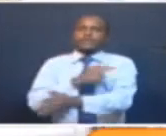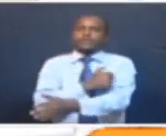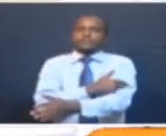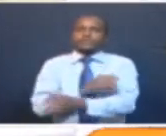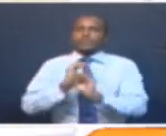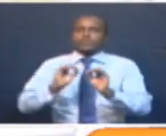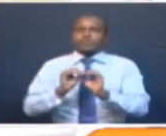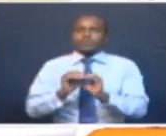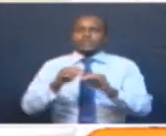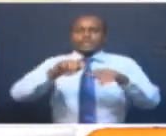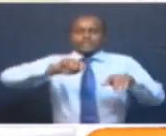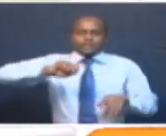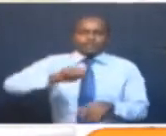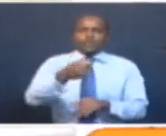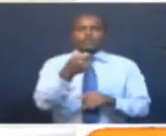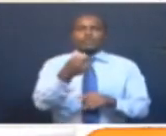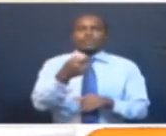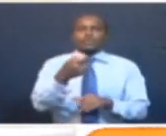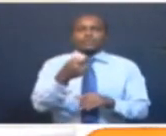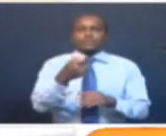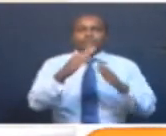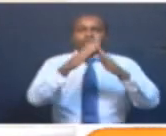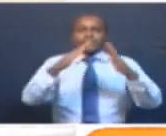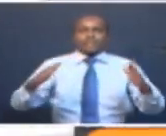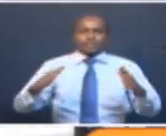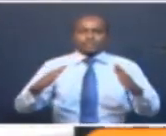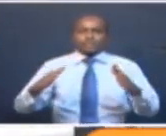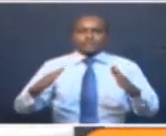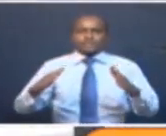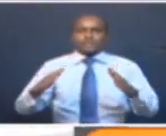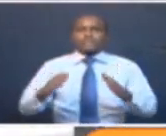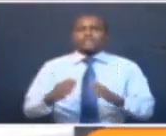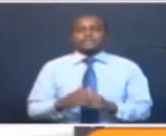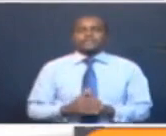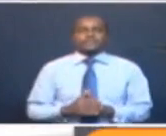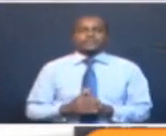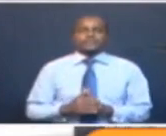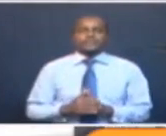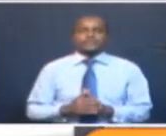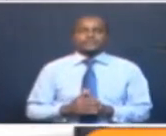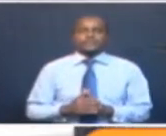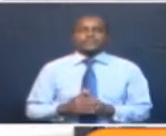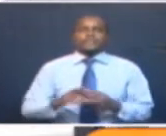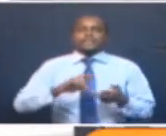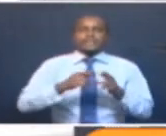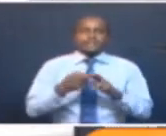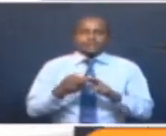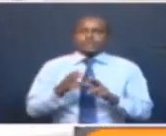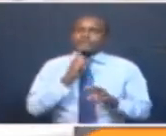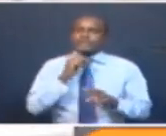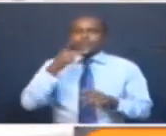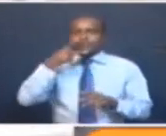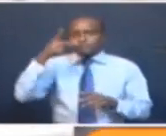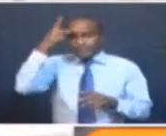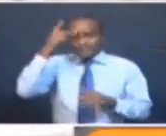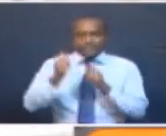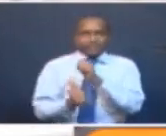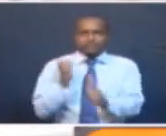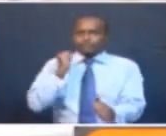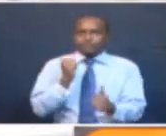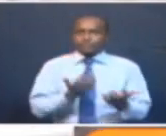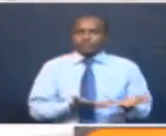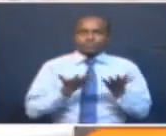mfungie kwa nyumba. Ati atapona kwa mapenzi ya Mungu, atapona je bila kwenda hospitali? Jamaa wa familia hiyo wanadai kwamba wazazi wa kijana huyo walidinda